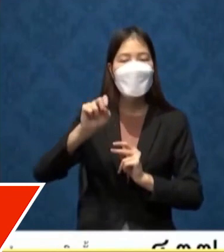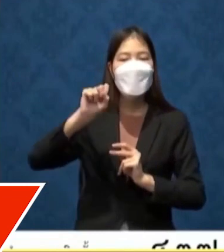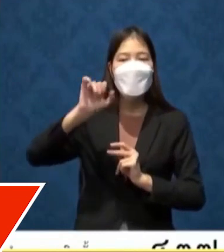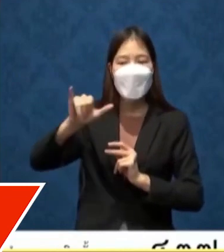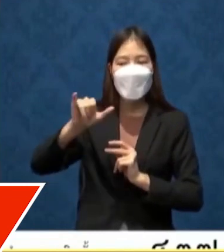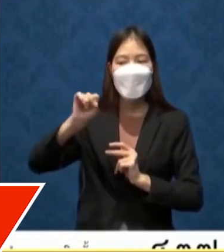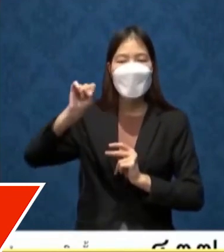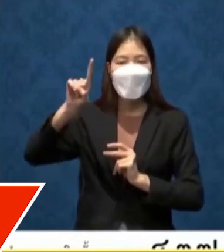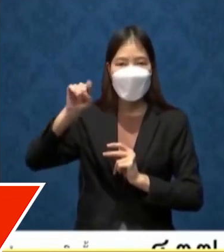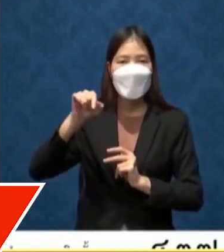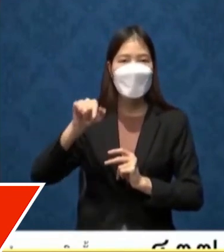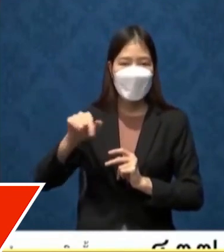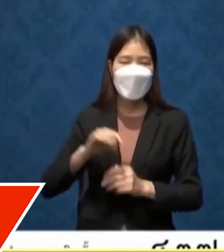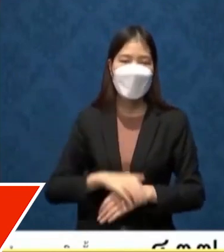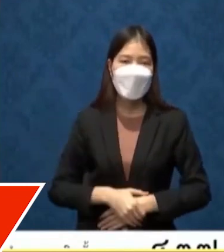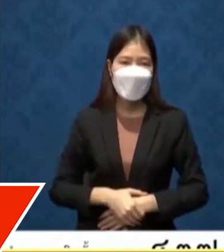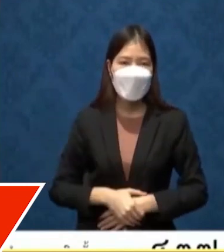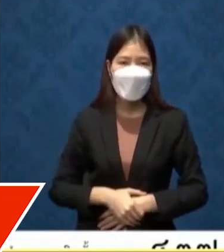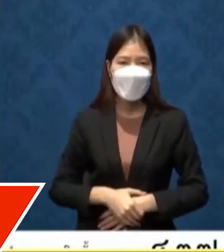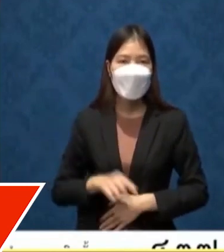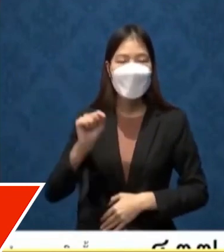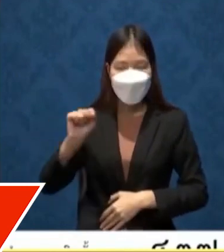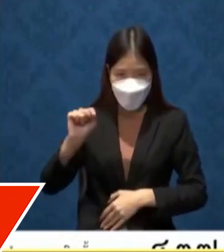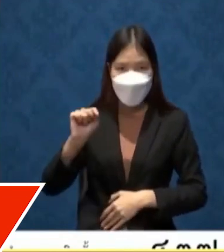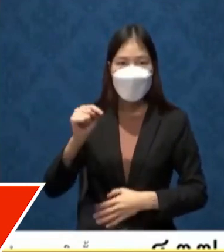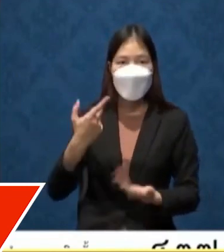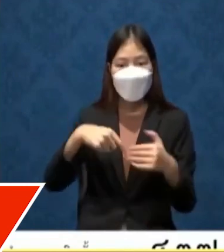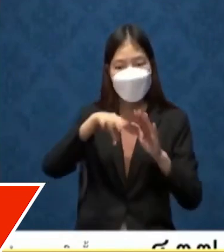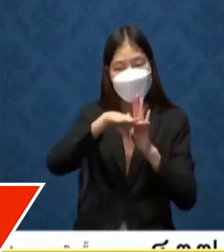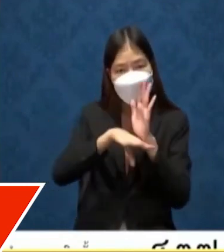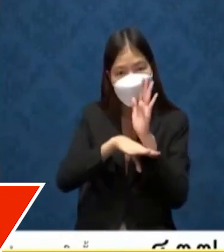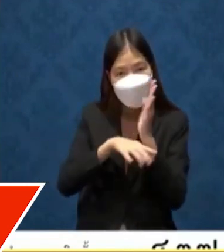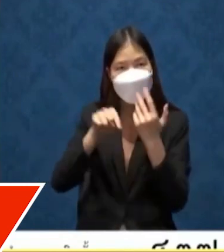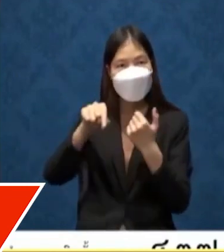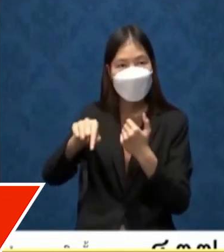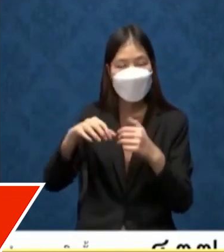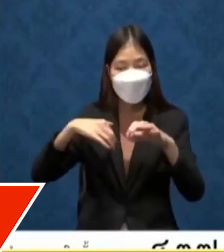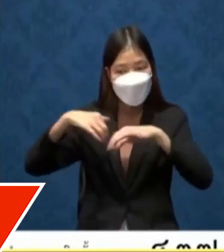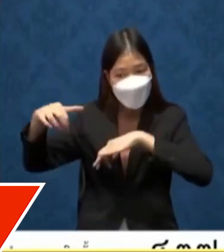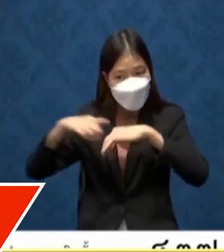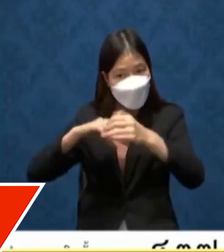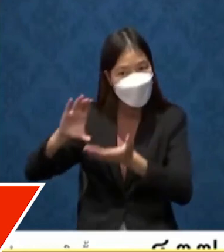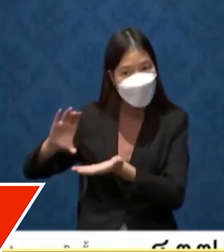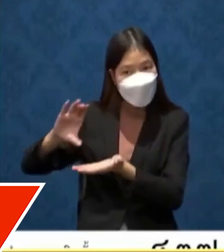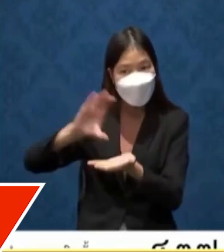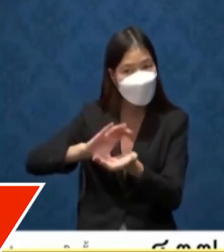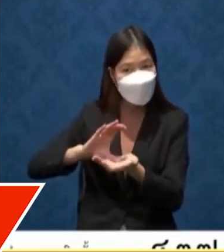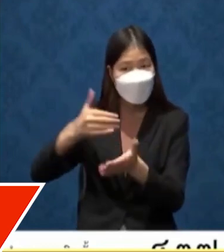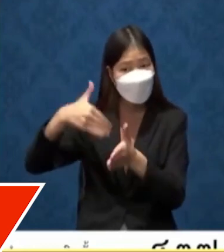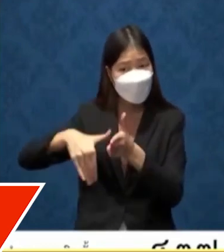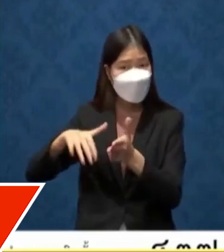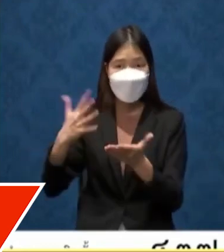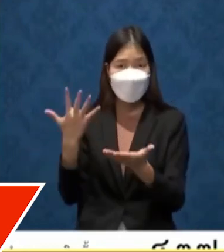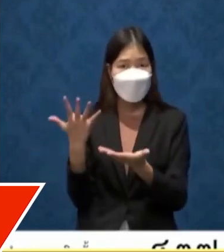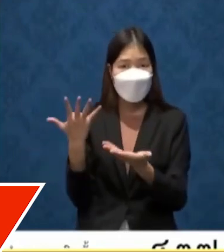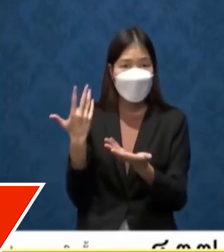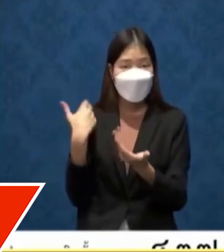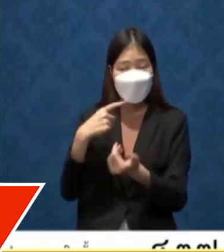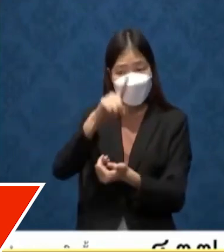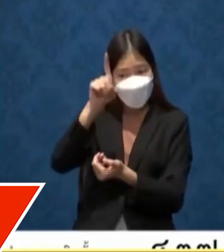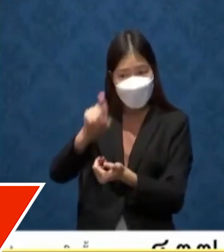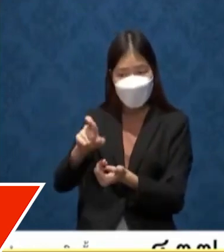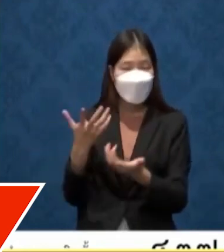ซึ่งในเรื่องนี้ในชั้นกรรมธิการของสภาผู้แทนราษฎรผู้จัดการกองทุนเองก็ไม่ได้มีปัญหาขัดข้องหรือตั้งข้อสงวนใดๆ